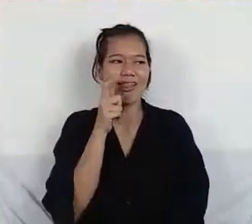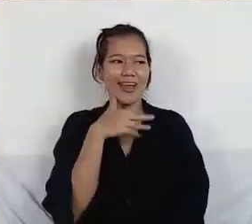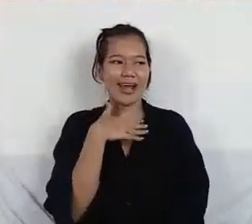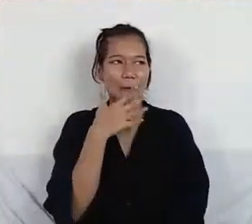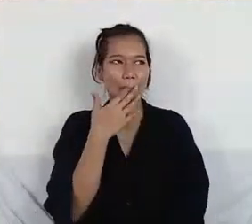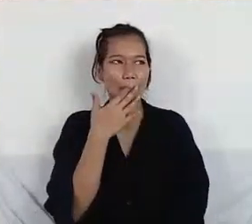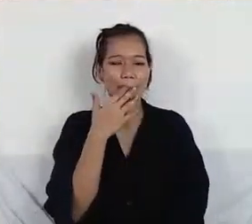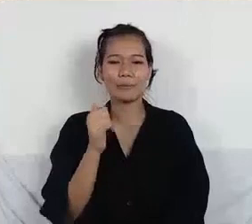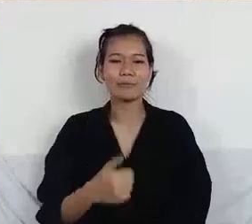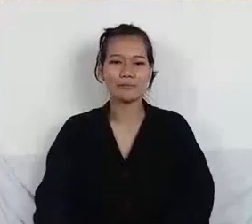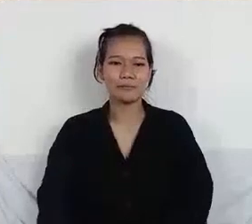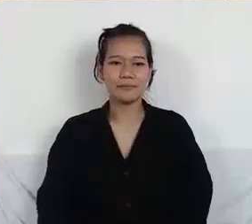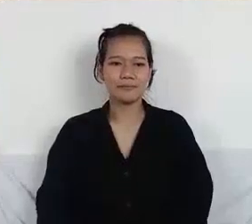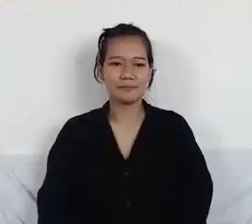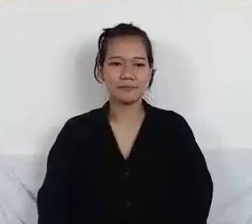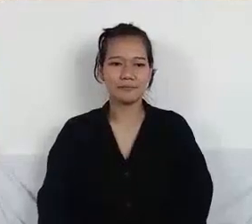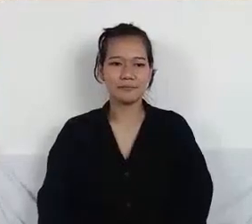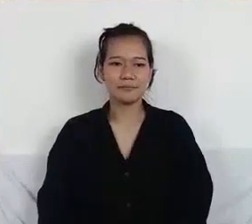Ya?